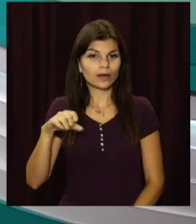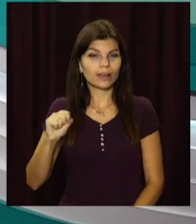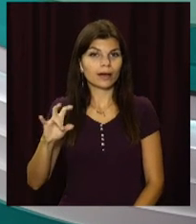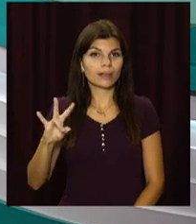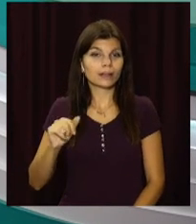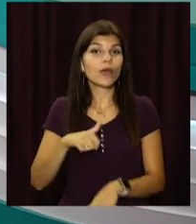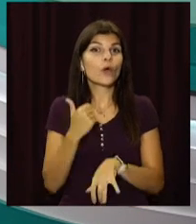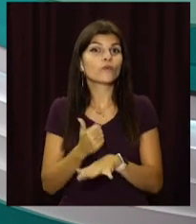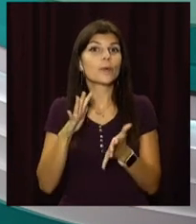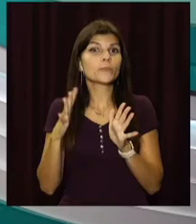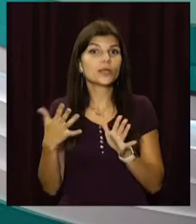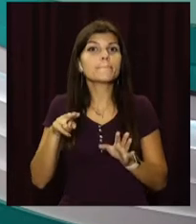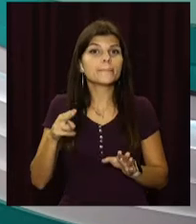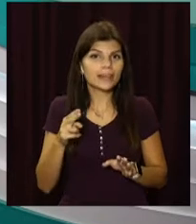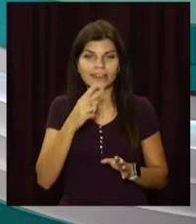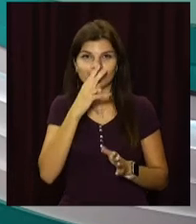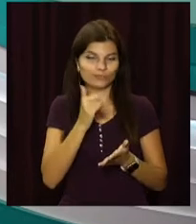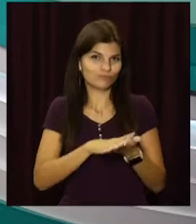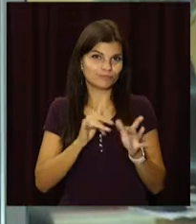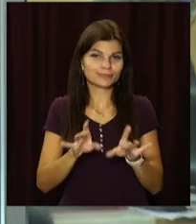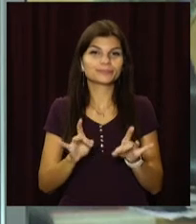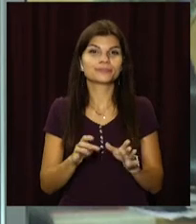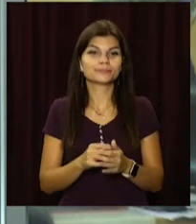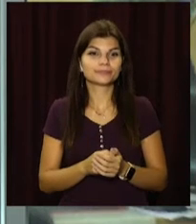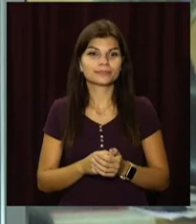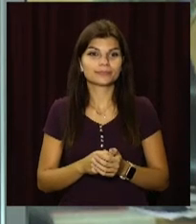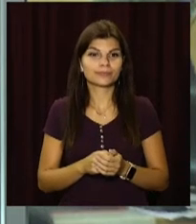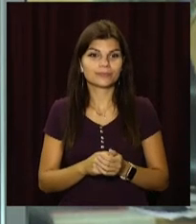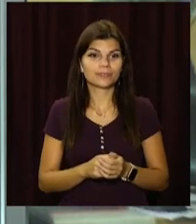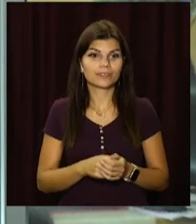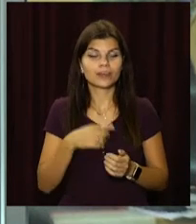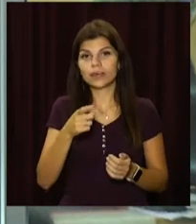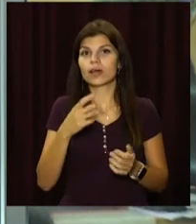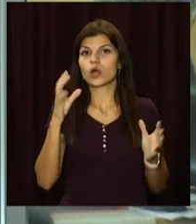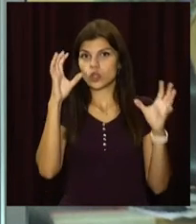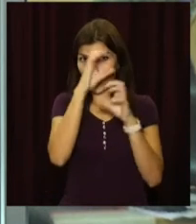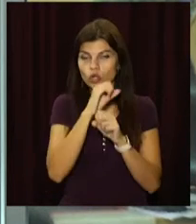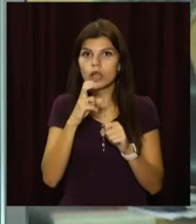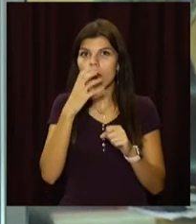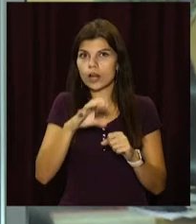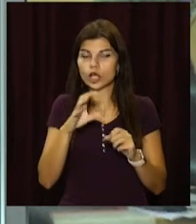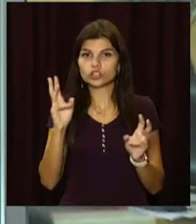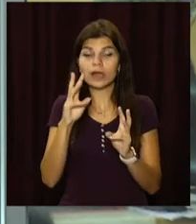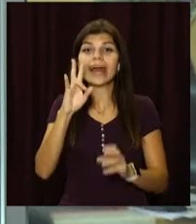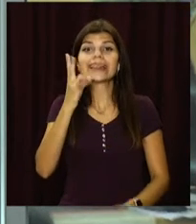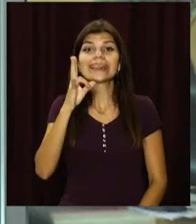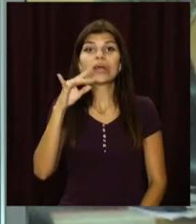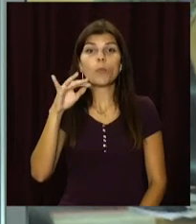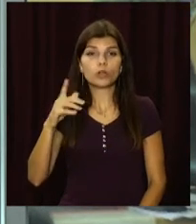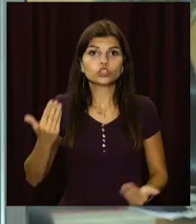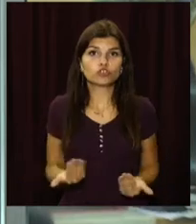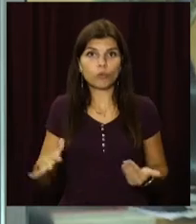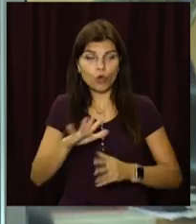Пуговкіна. І про головні події п'ятниці дивіться далі. Гаряча ніч рятувальників. У Нікополі гасила пожежу в